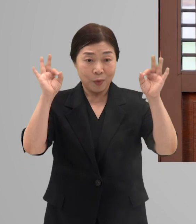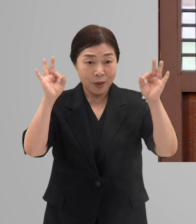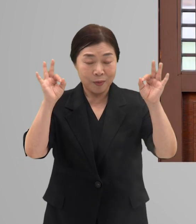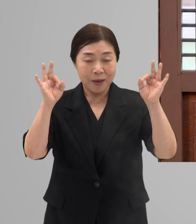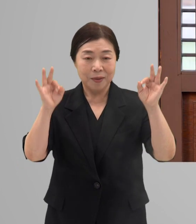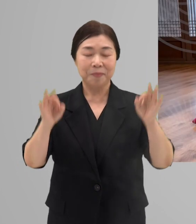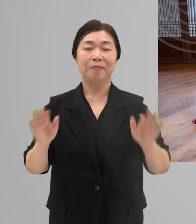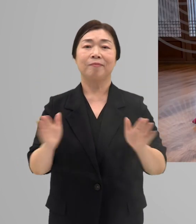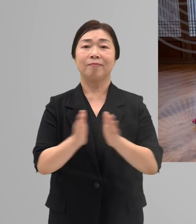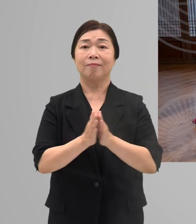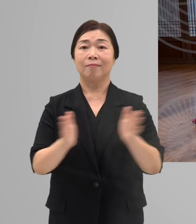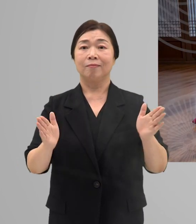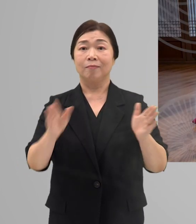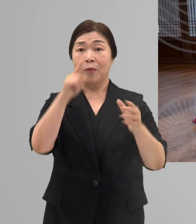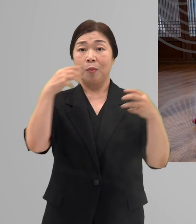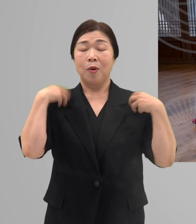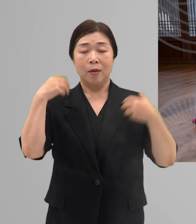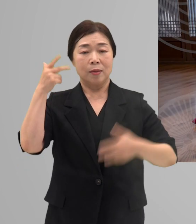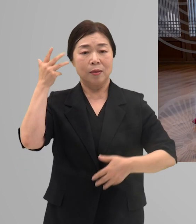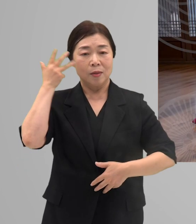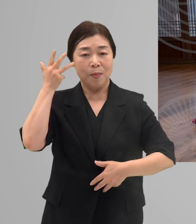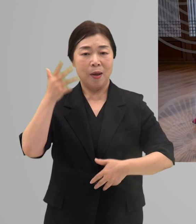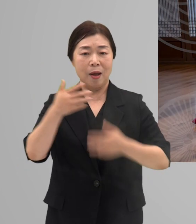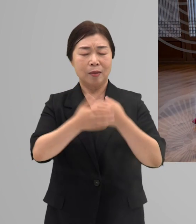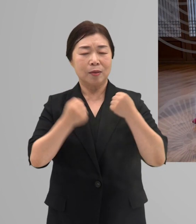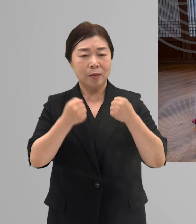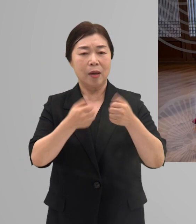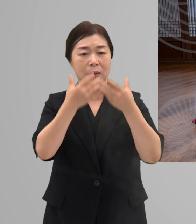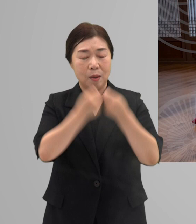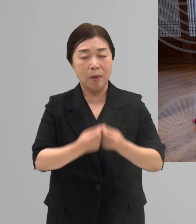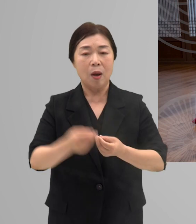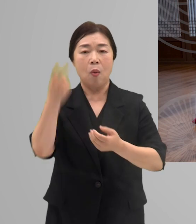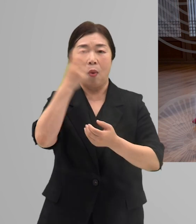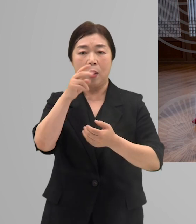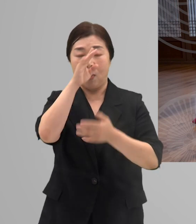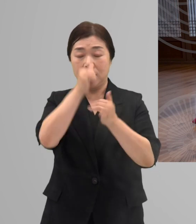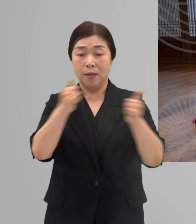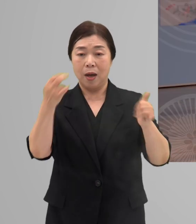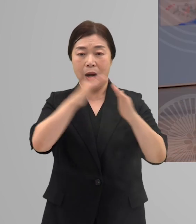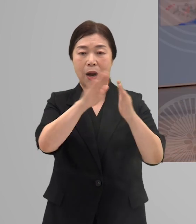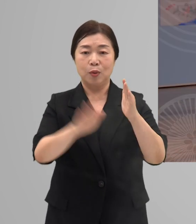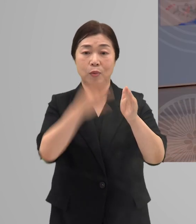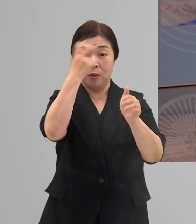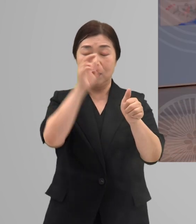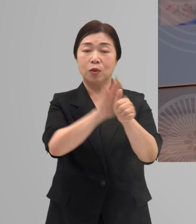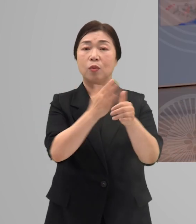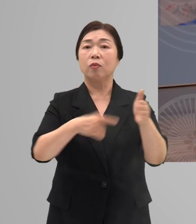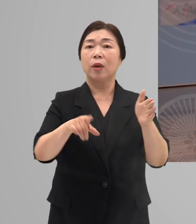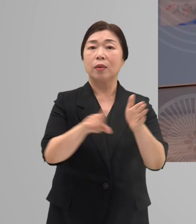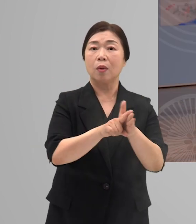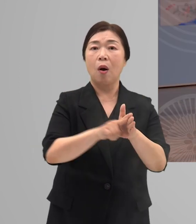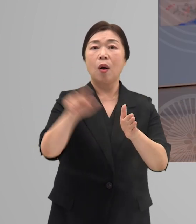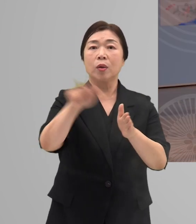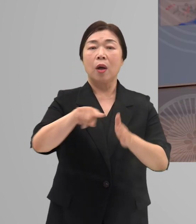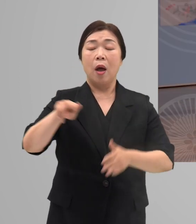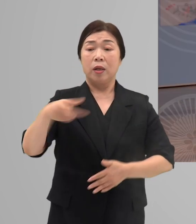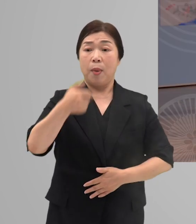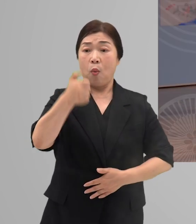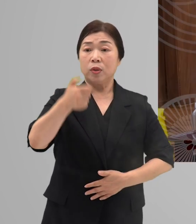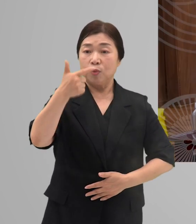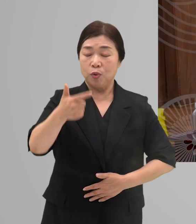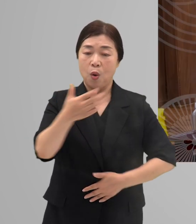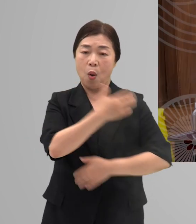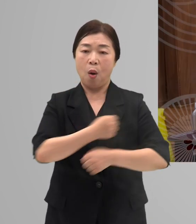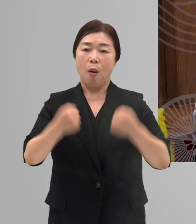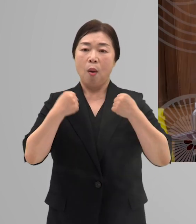퀴즈 시작하겠습니다. 정부는 치매 검진 예방, 사례 관리, 환자 가족 지원 등을 위해 전국 256개 보건소